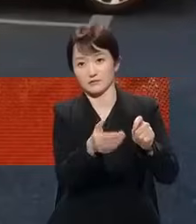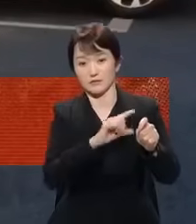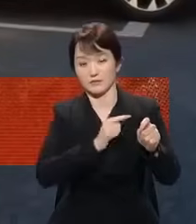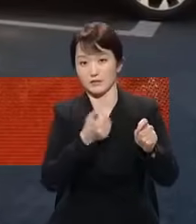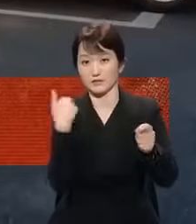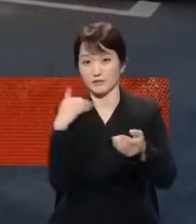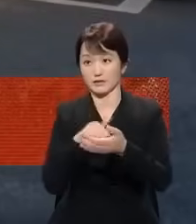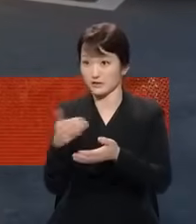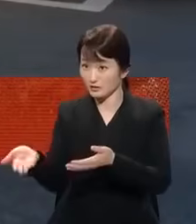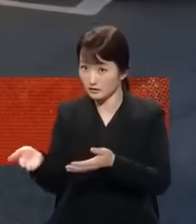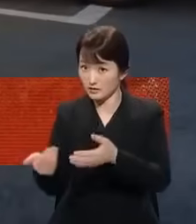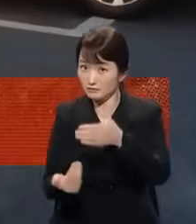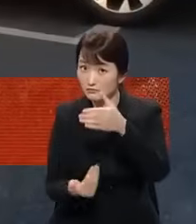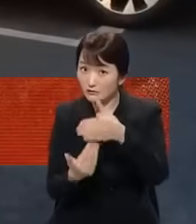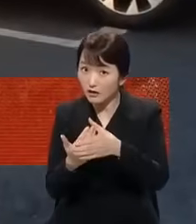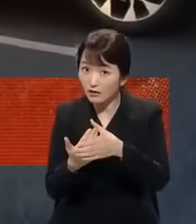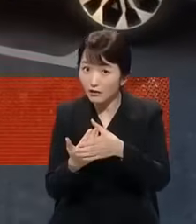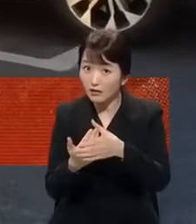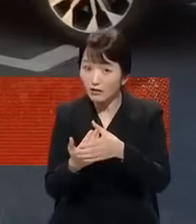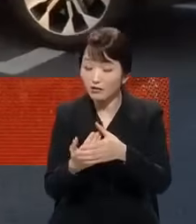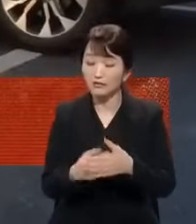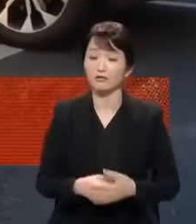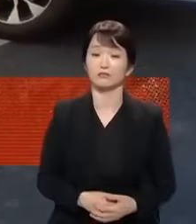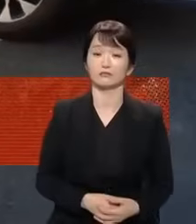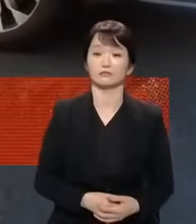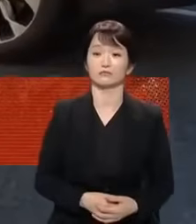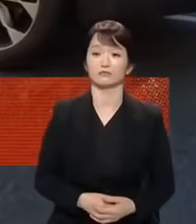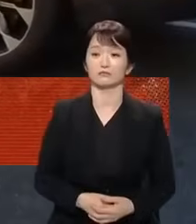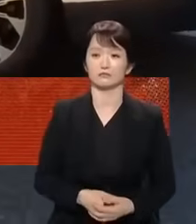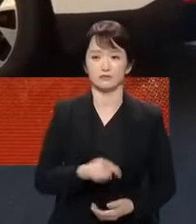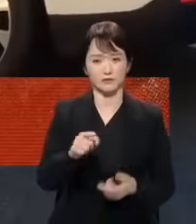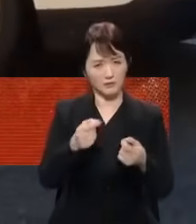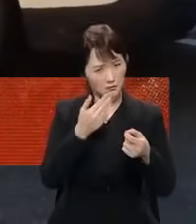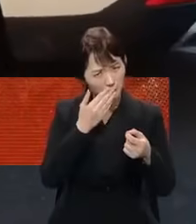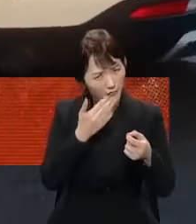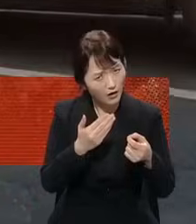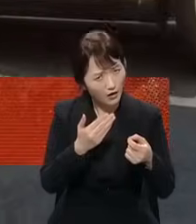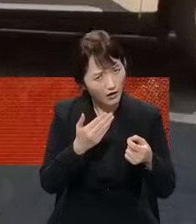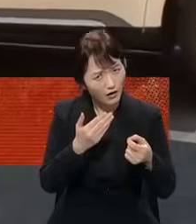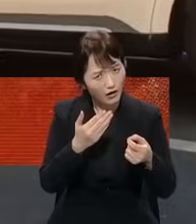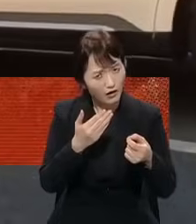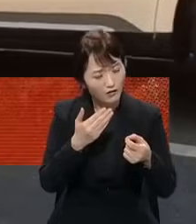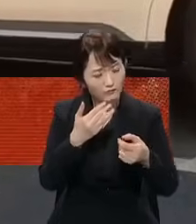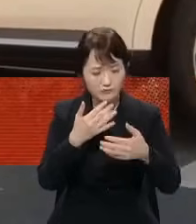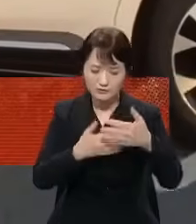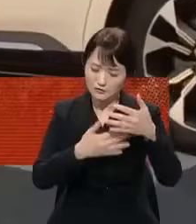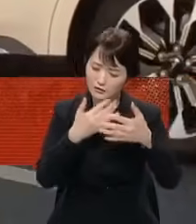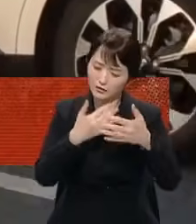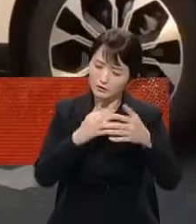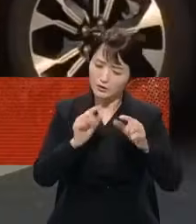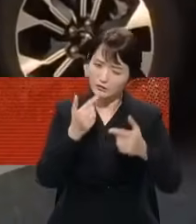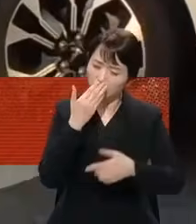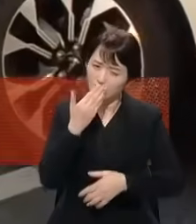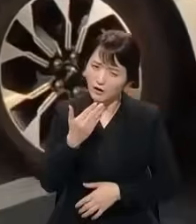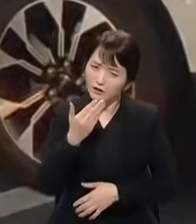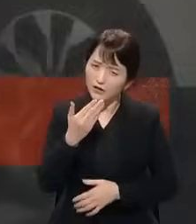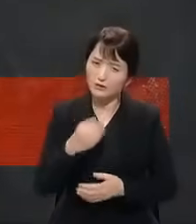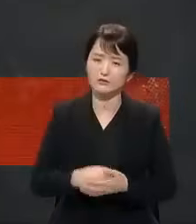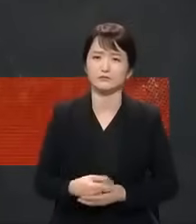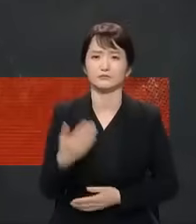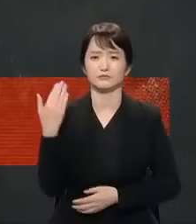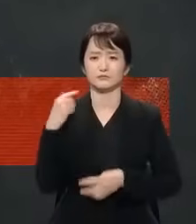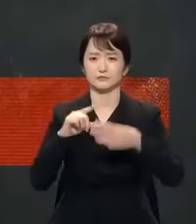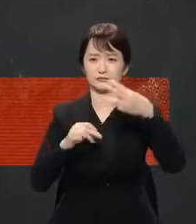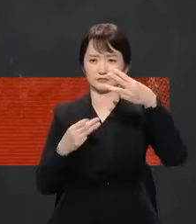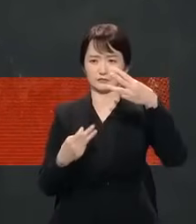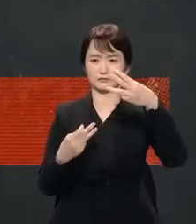사고겠죠? 아주 놀라운 장면입니다. 저렇게 할 수 있는 게 과연 영화도 아니고 가능할까 싶은데 지난 3월